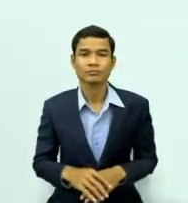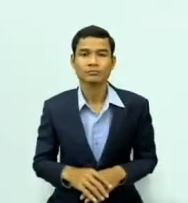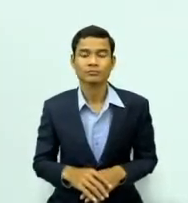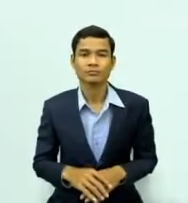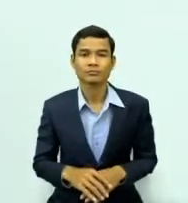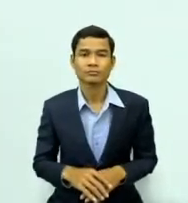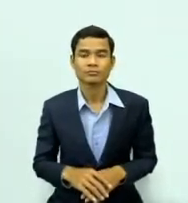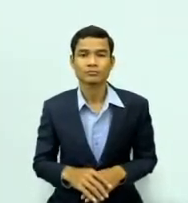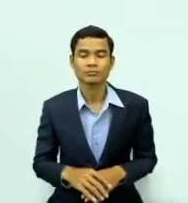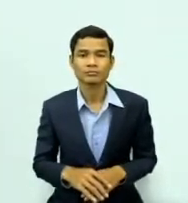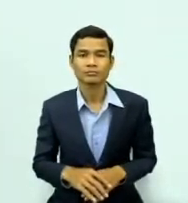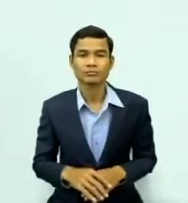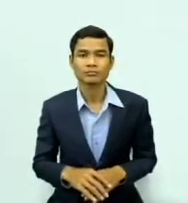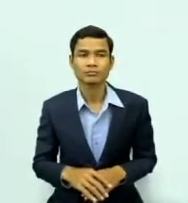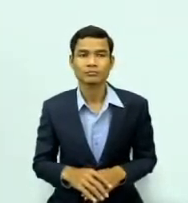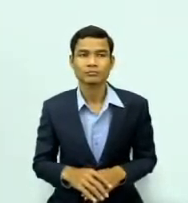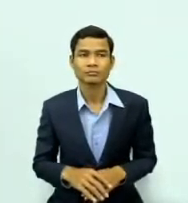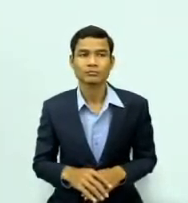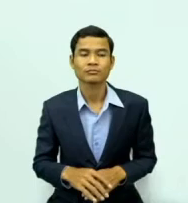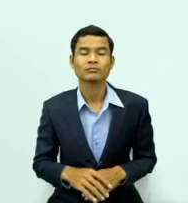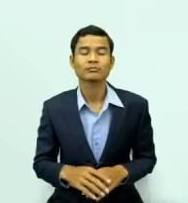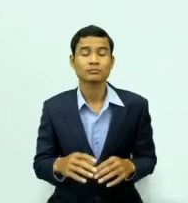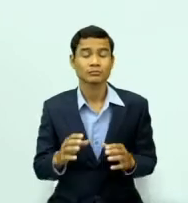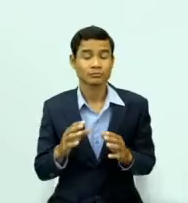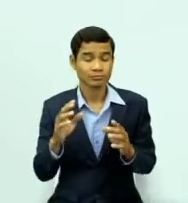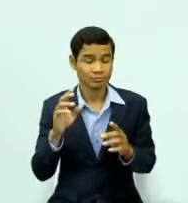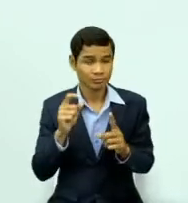tỏ chiêng được bỏ dưỡng cử